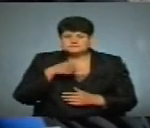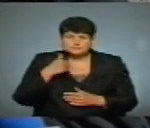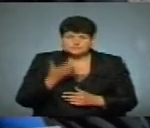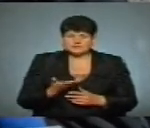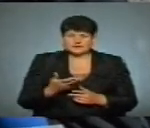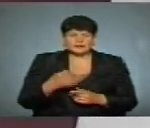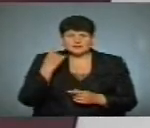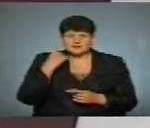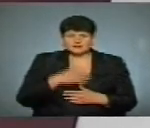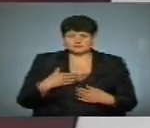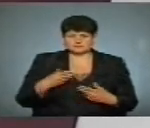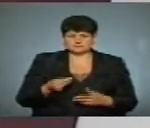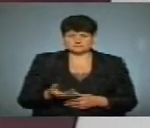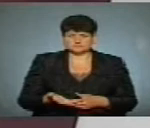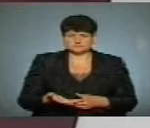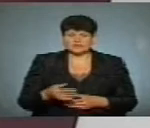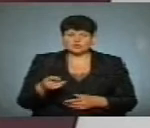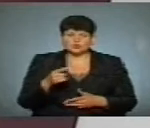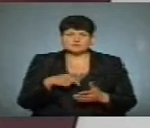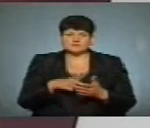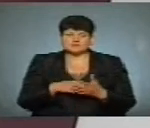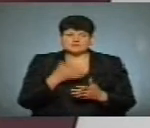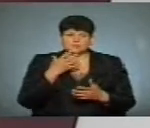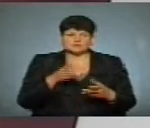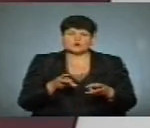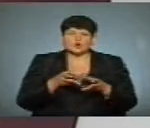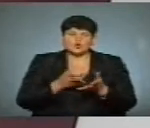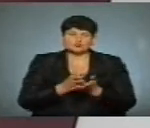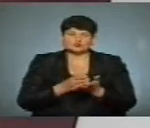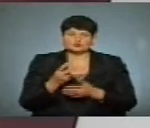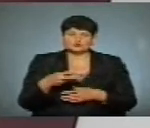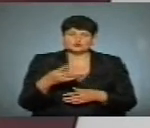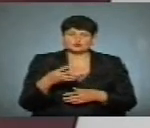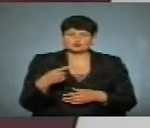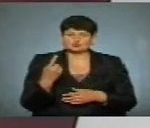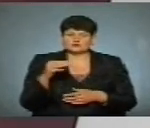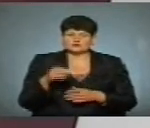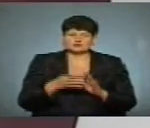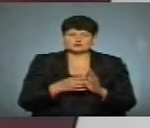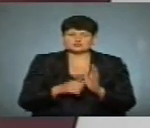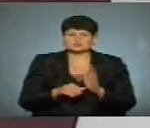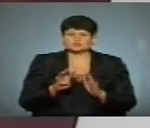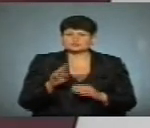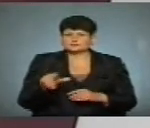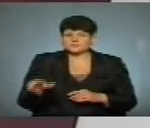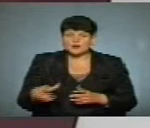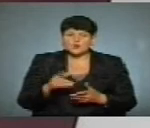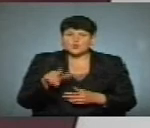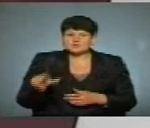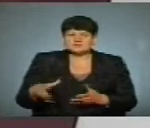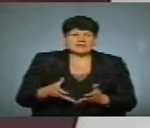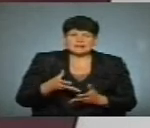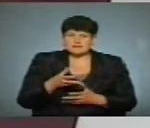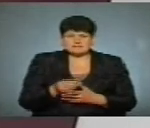що не збираються платити. Тернопільміськтеплокомуненерго обслуговує 41 264 споживачів. Осіб, які не